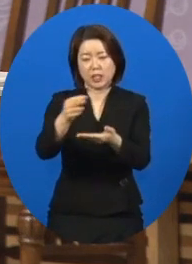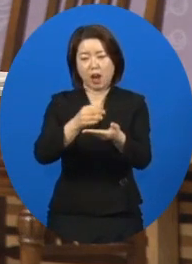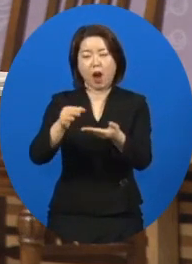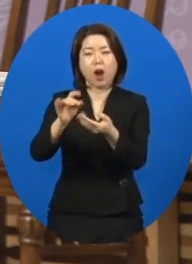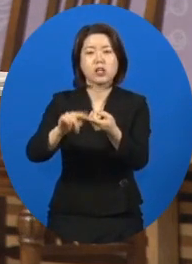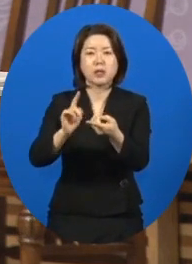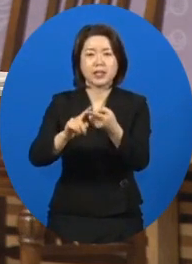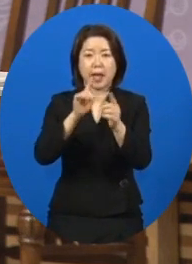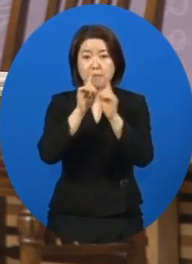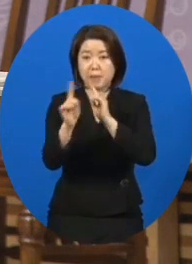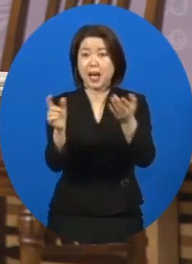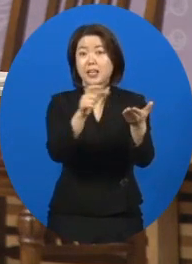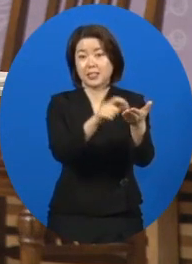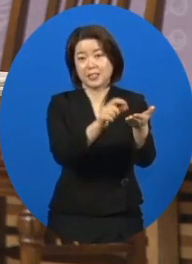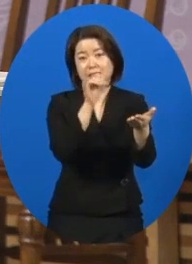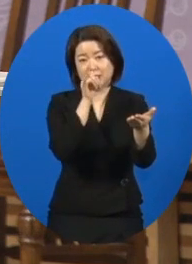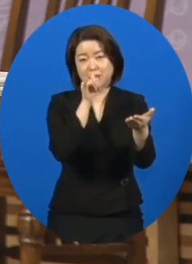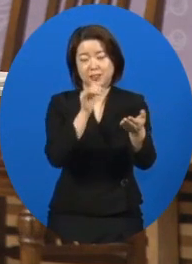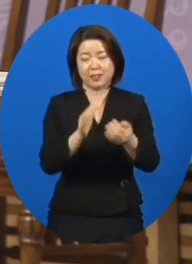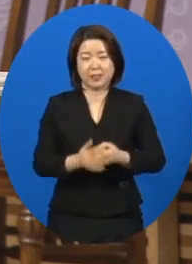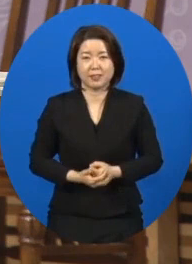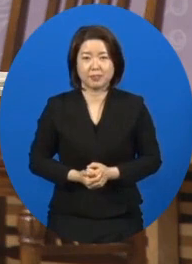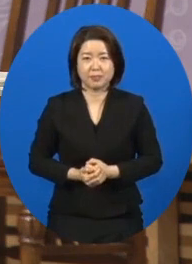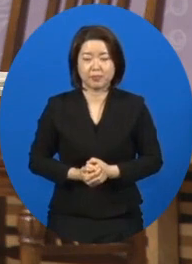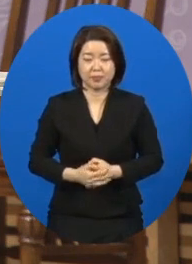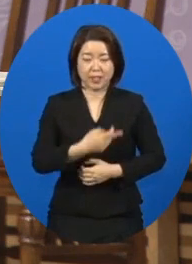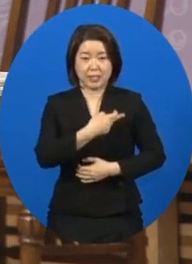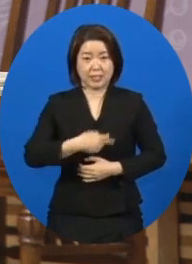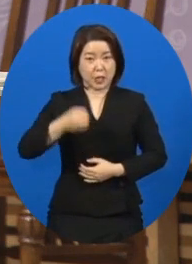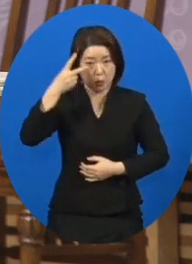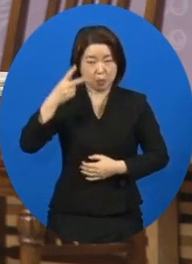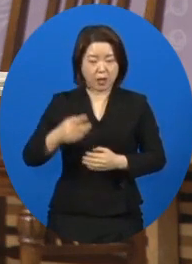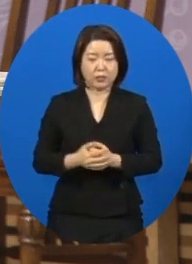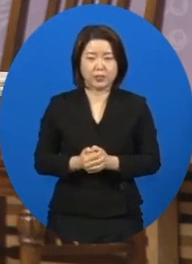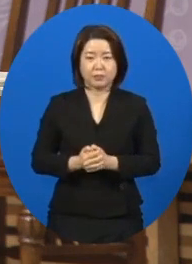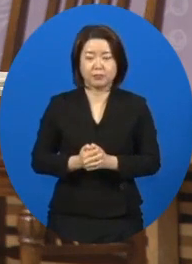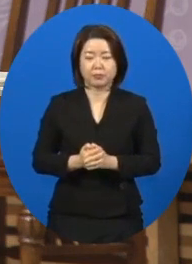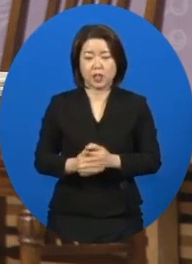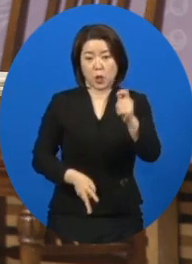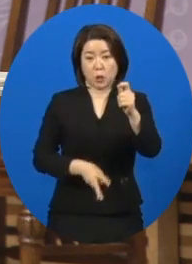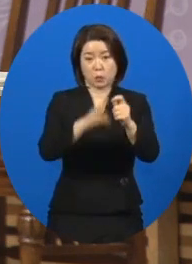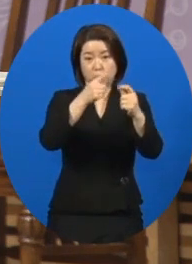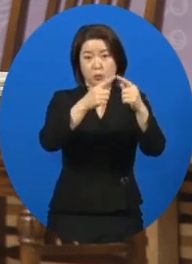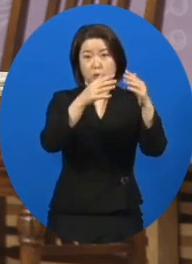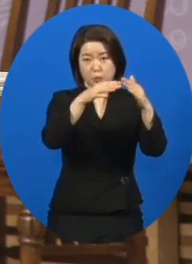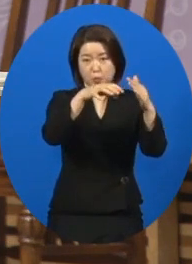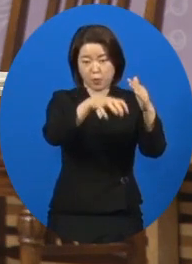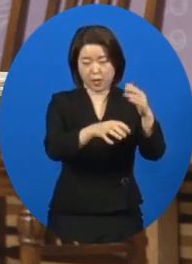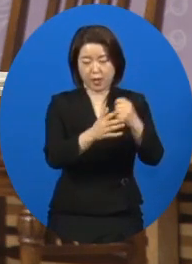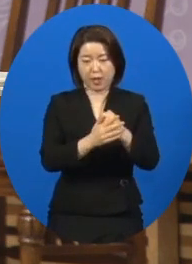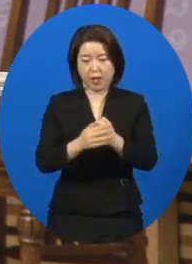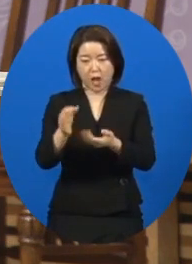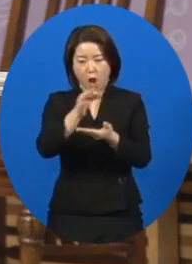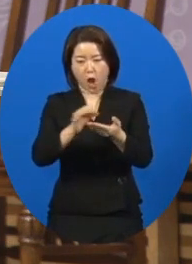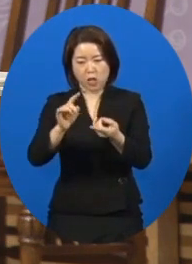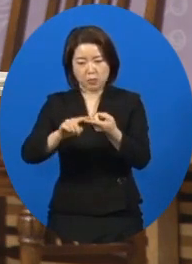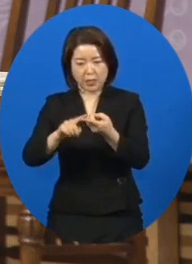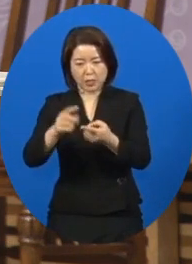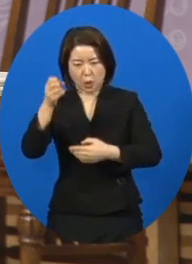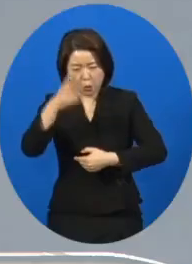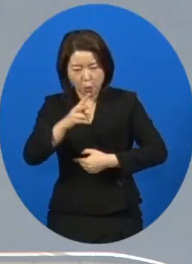말씀을 하고 계십니다. 사도 바울이 고린도 교회의 헌금에 대해서 또 말씀을 하는